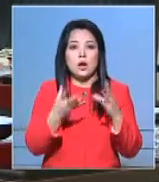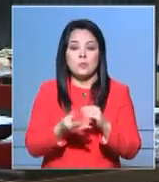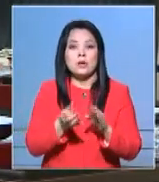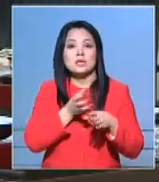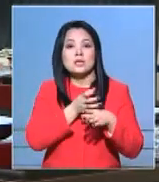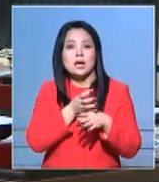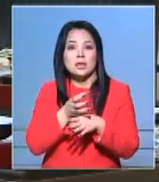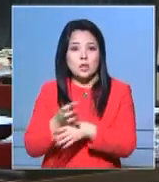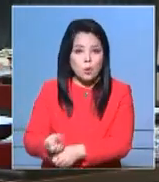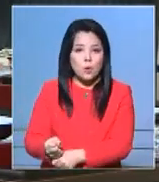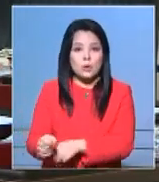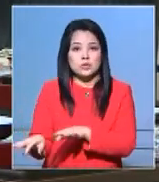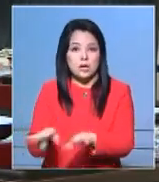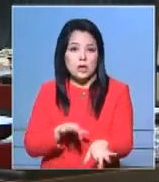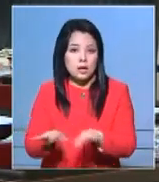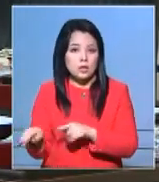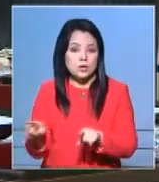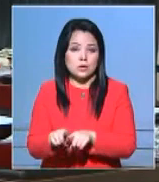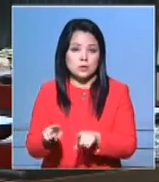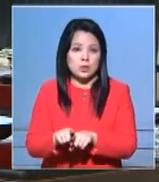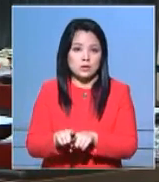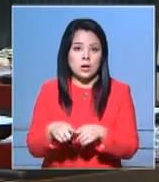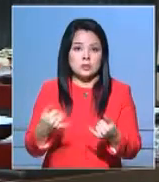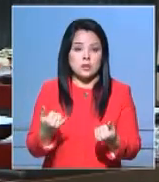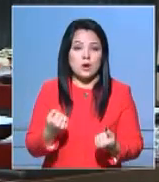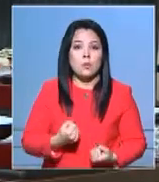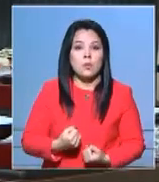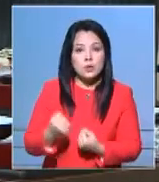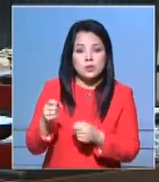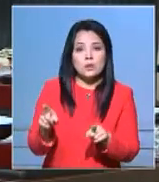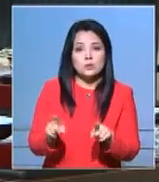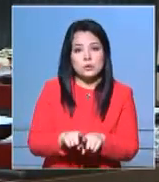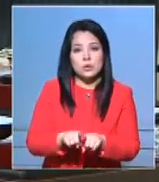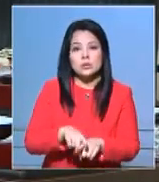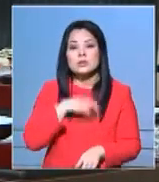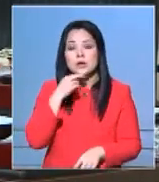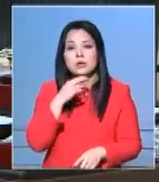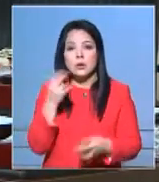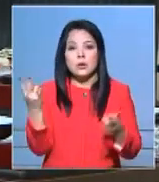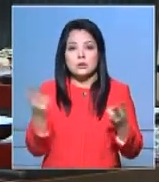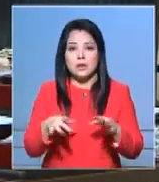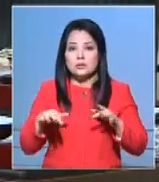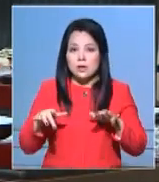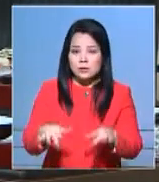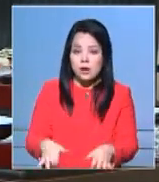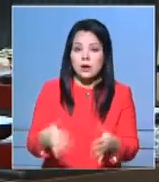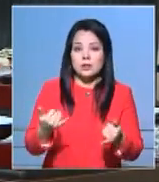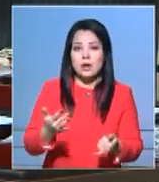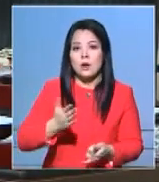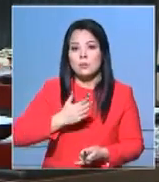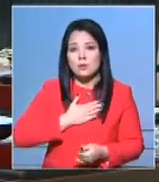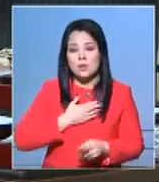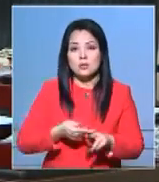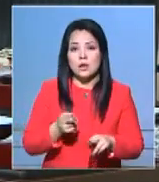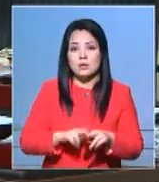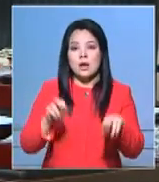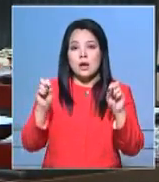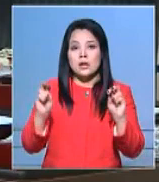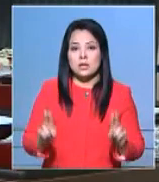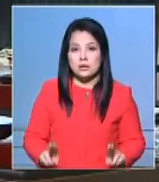жалпы қысқарту шаралары қолдану керек болса, сол үшін бізде